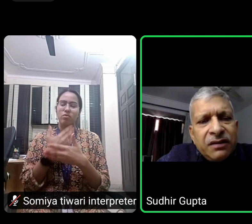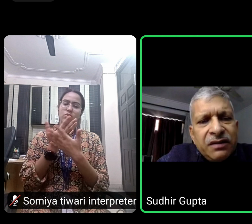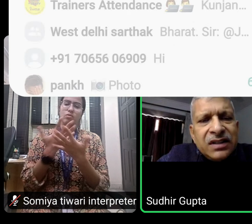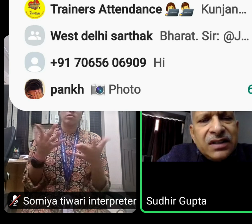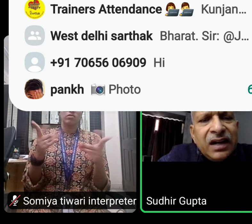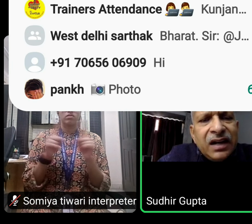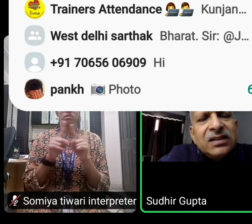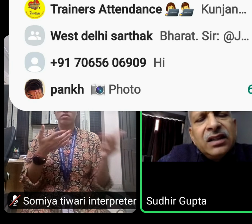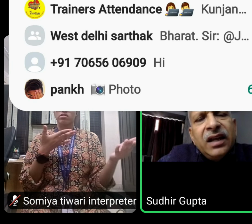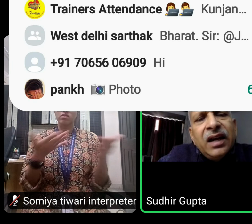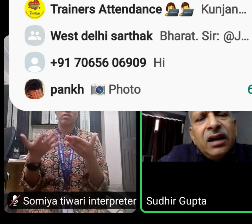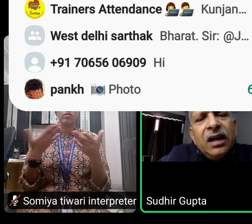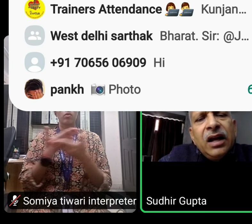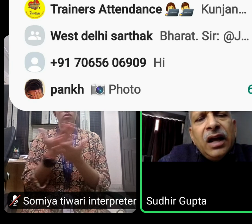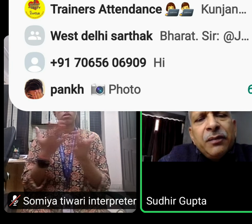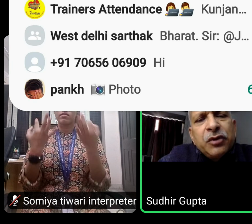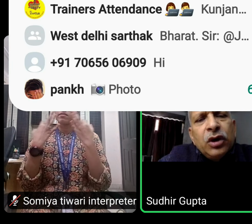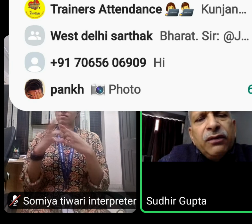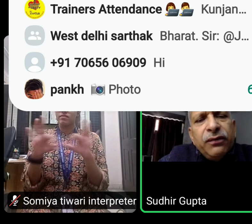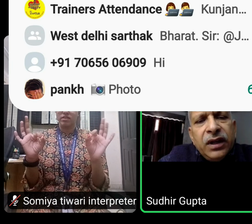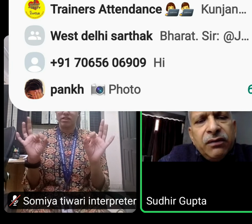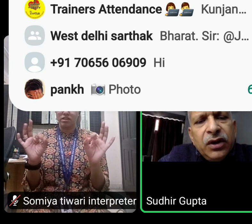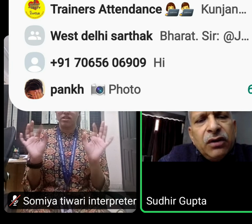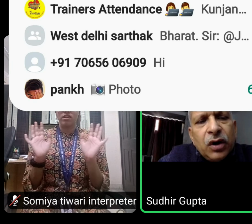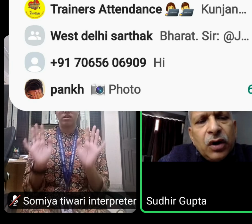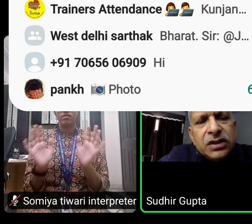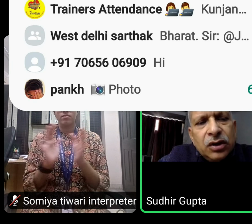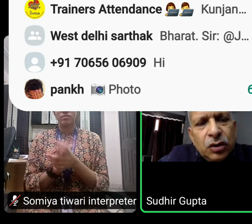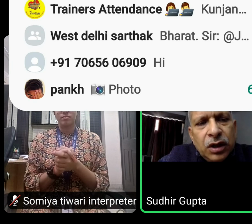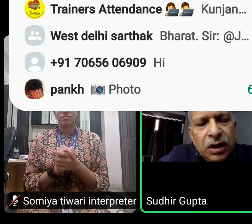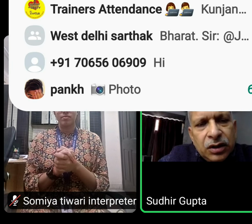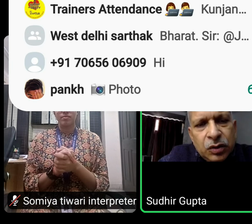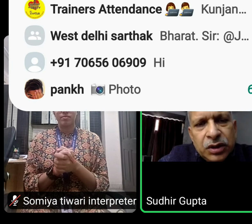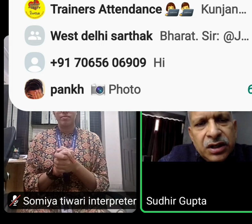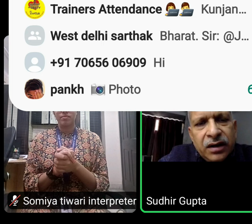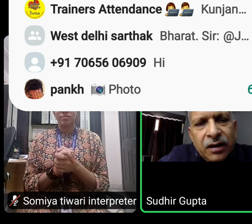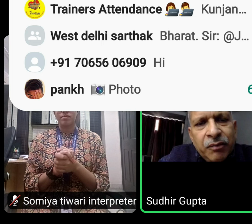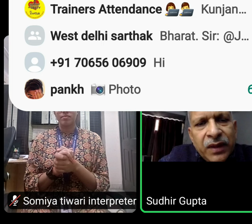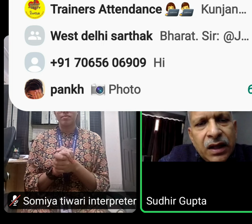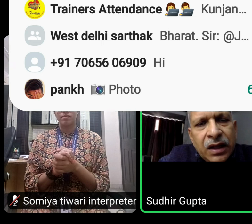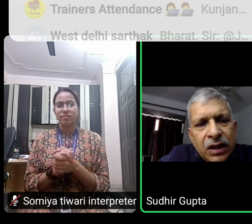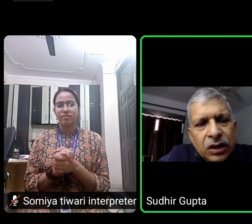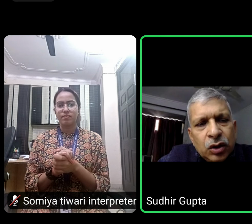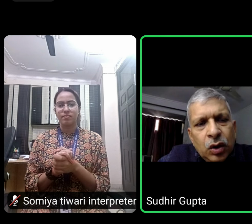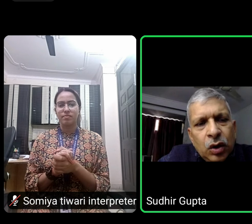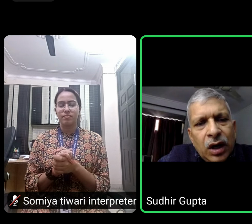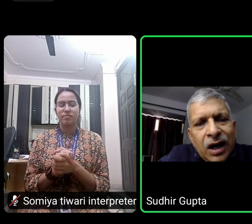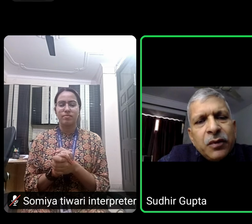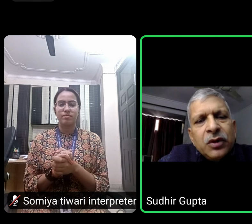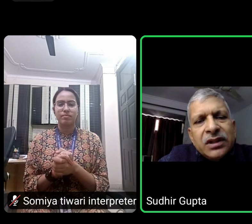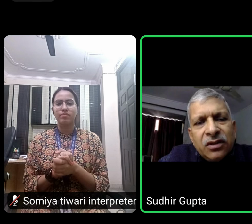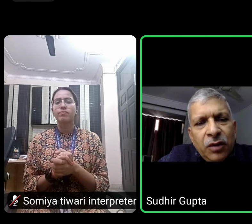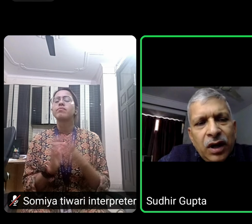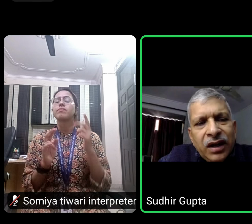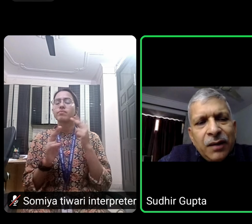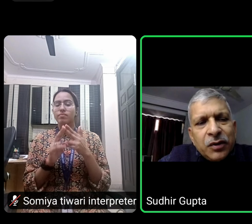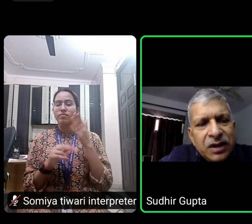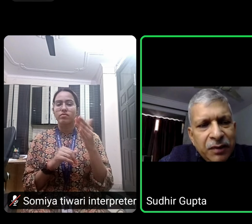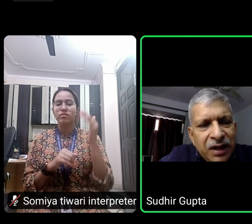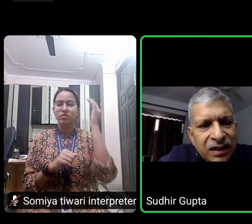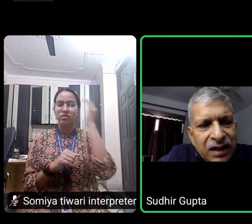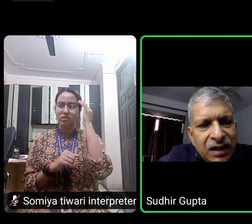जो ये सर्विसेज हैं एटलीस्ट दे आर एब्सोल्युटली फ्री, फ्री ऑफ कॉस्ट टू द चिल्ड्रन। तो आपको जैसे इन्होंने बोला